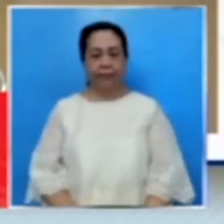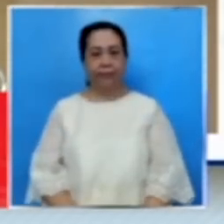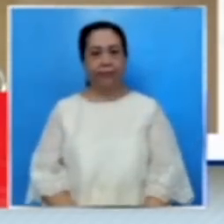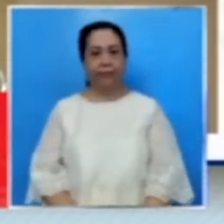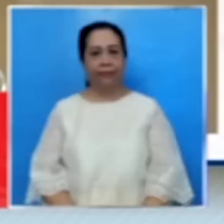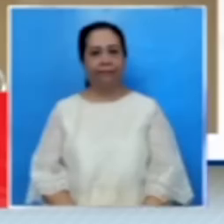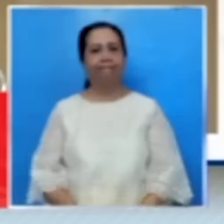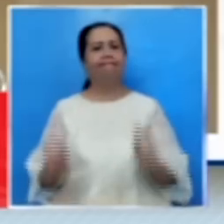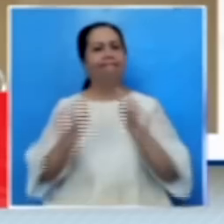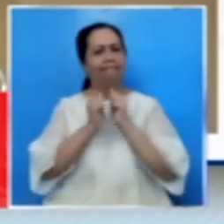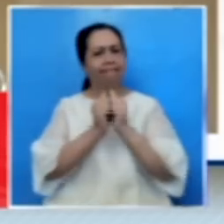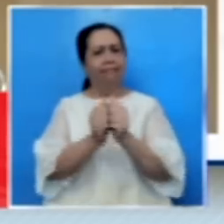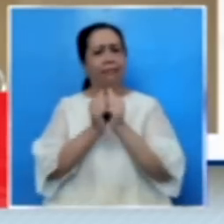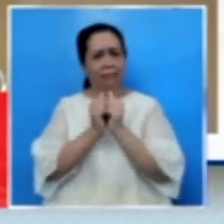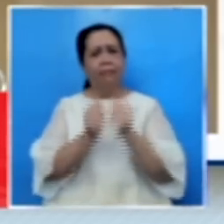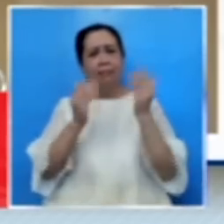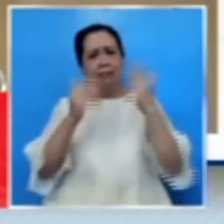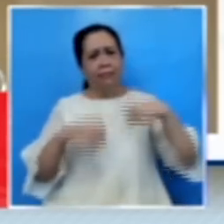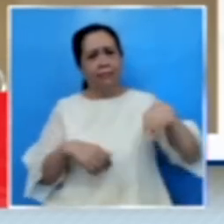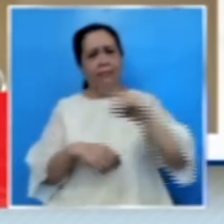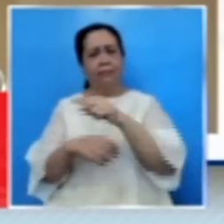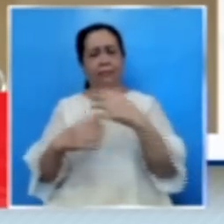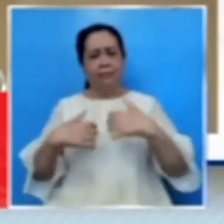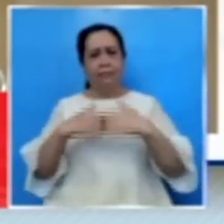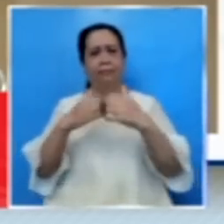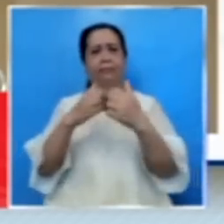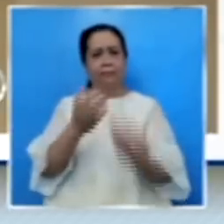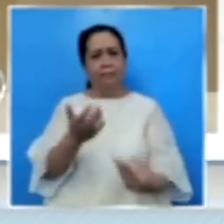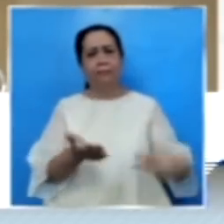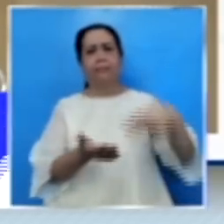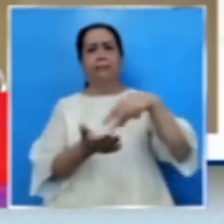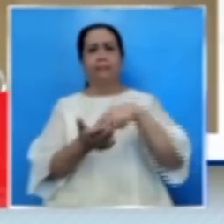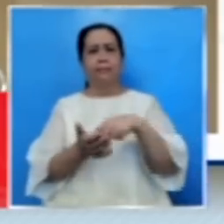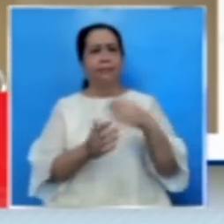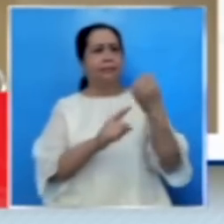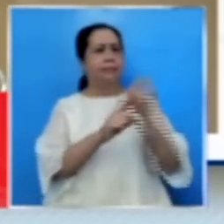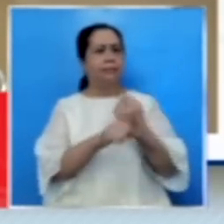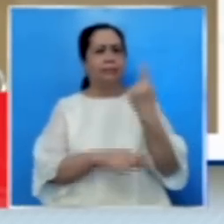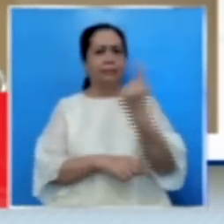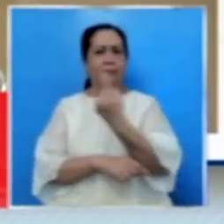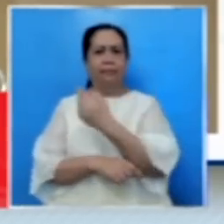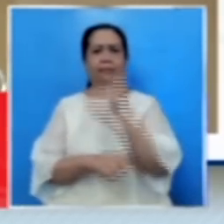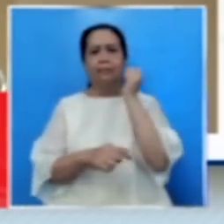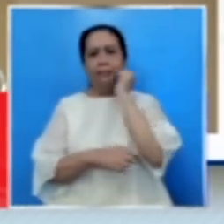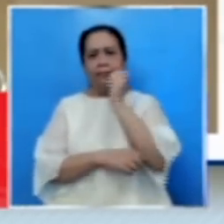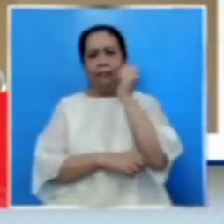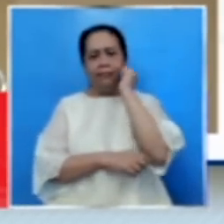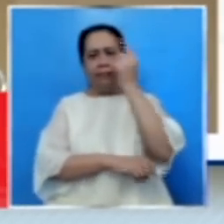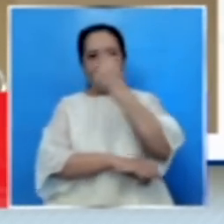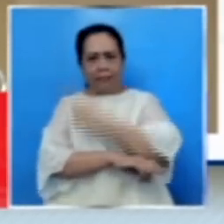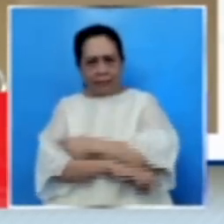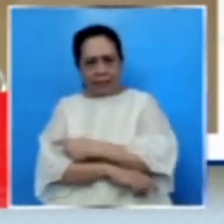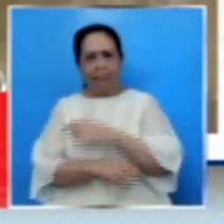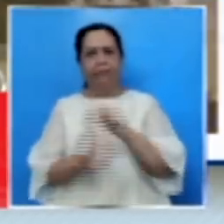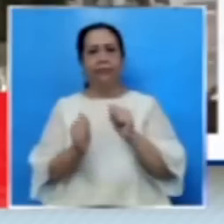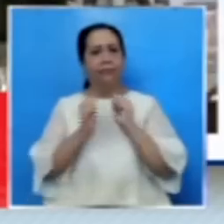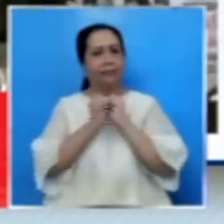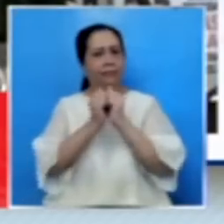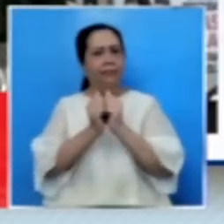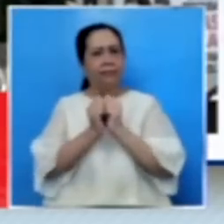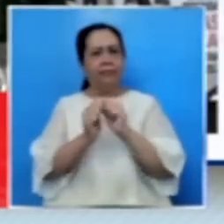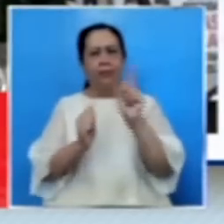Magkasama sana tayong bumangon bawat araw, kasabay ang